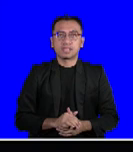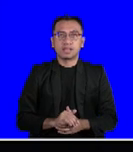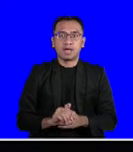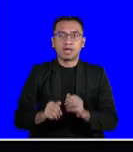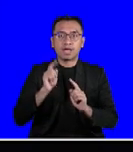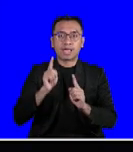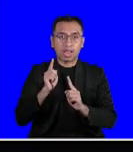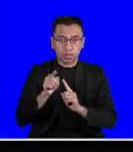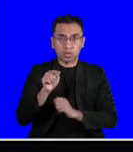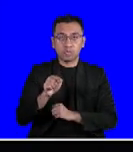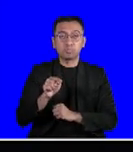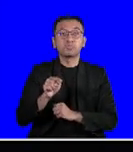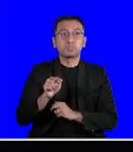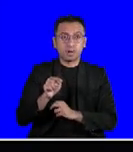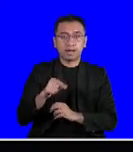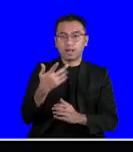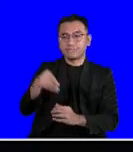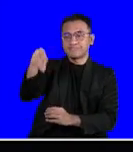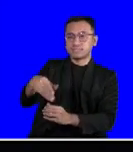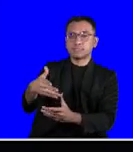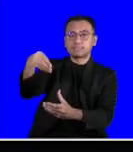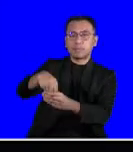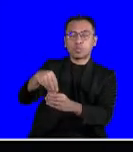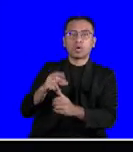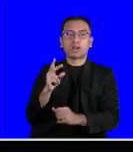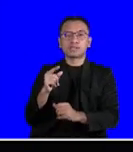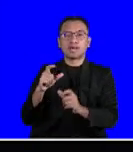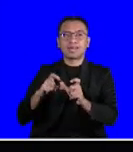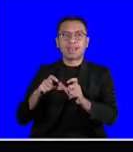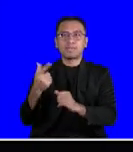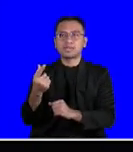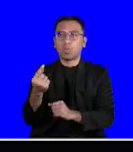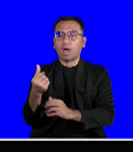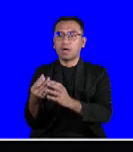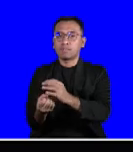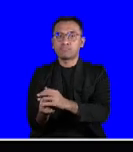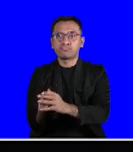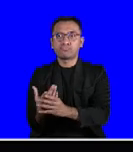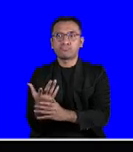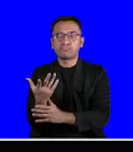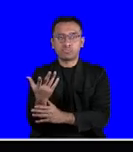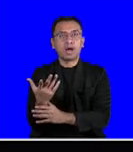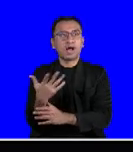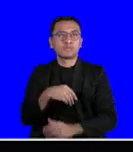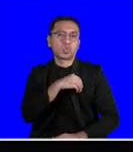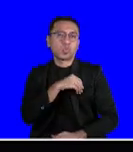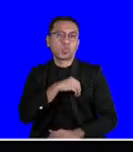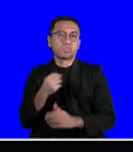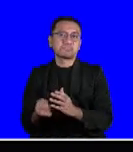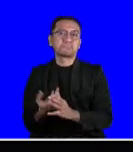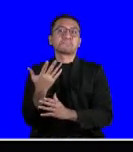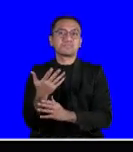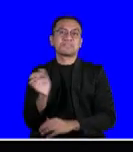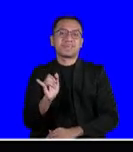Anda menempatkannya di dalam produk investasi yang memberikan pertumbuhan lebih tinggi, maka keuntungannya juga menjadi lebih